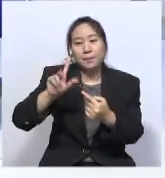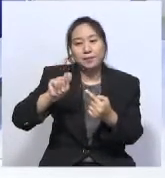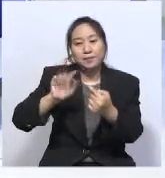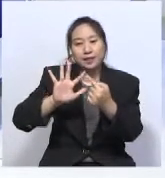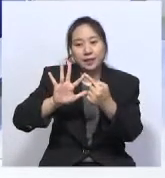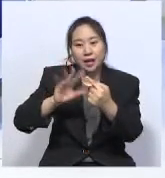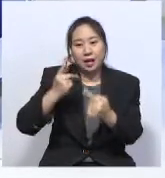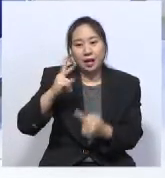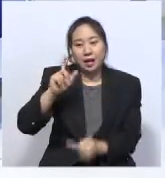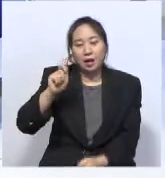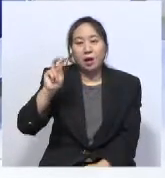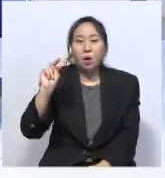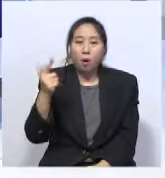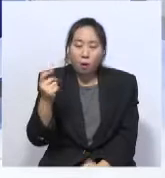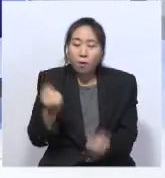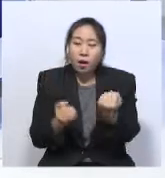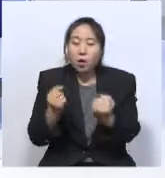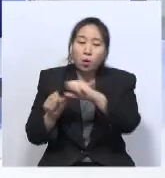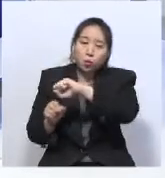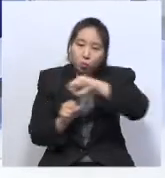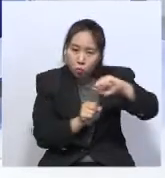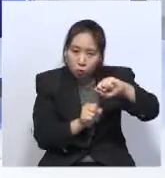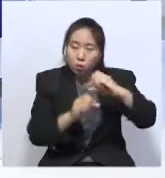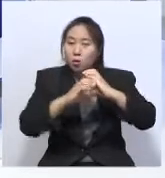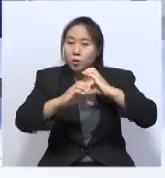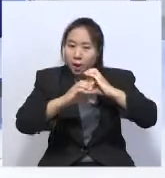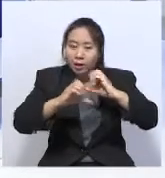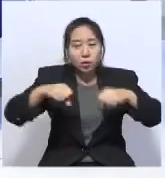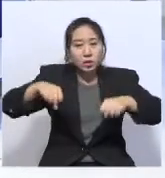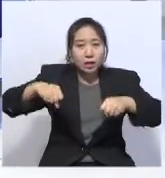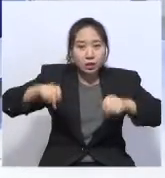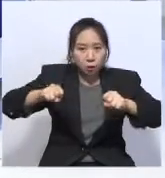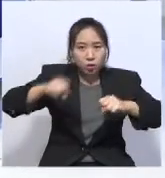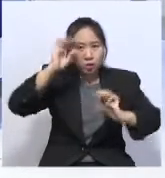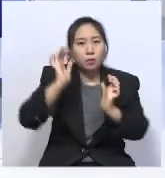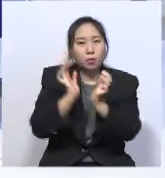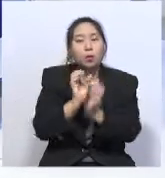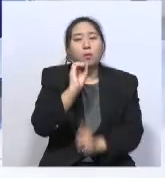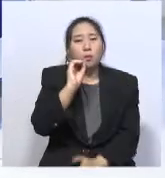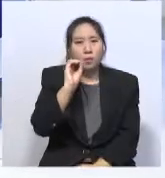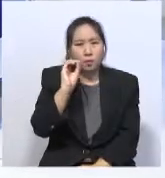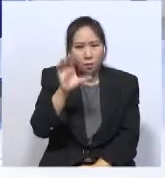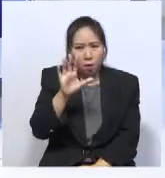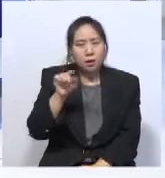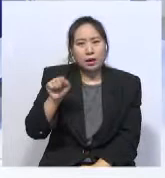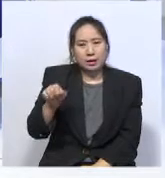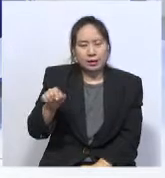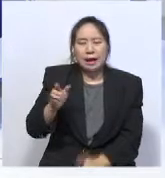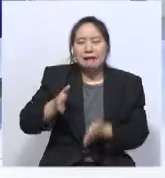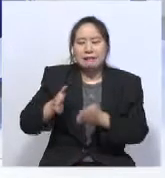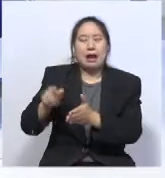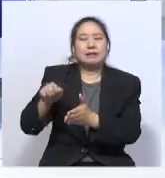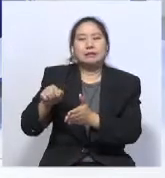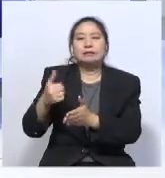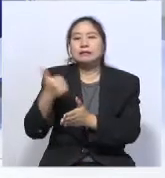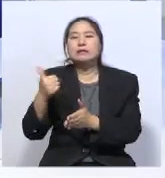ถตู้รถบัสรถจักรยานยนต์นะครับทางตำรวจทางหลวงบอกว่าถ้าเป็นไปได้นะฮะให้หาเส้นทางสำ